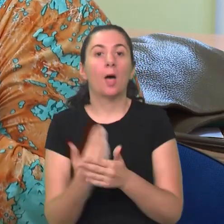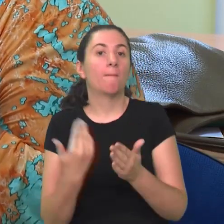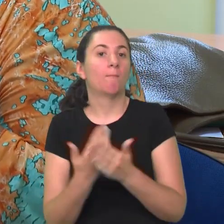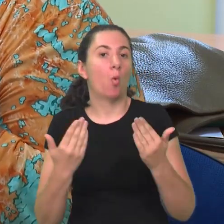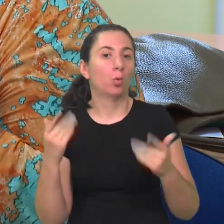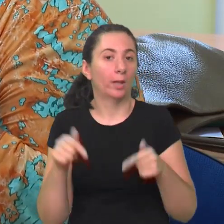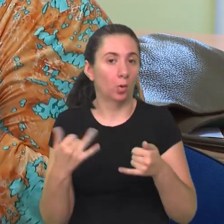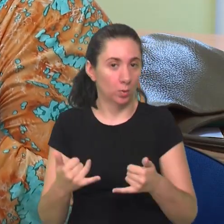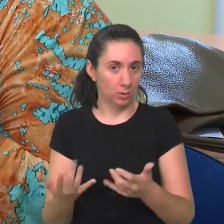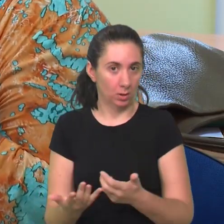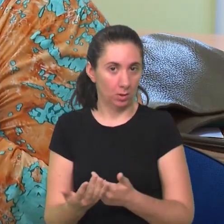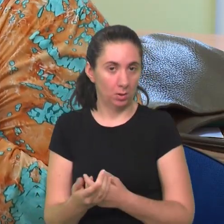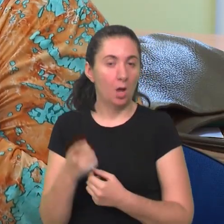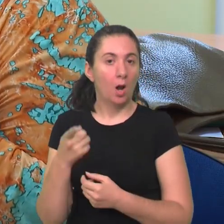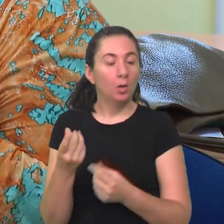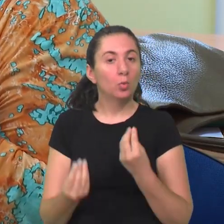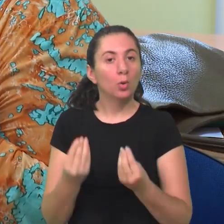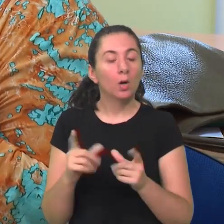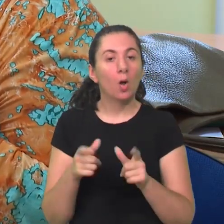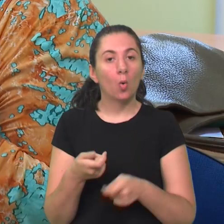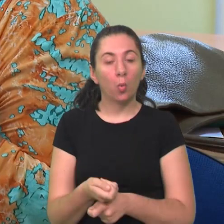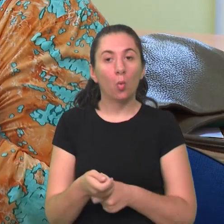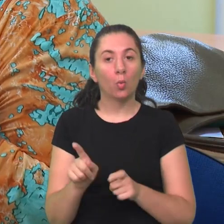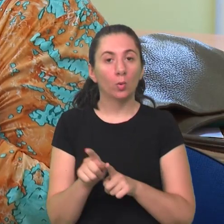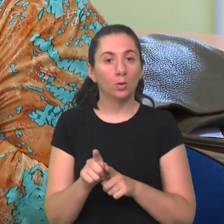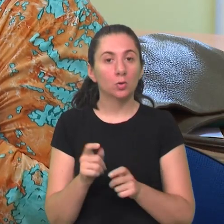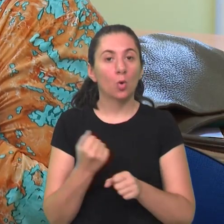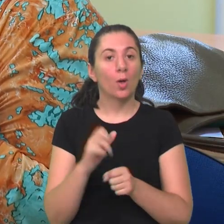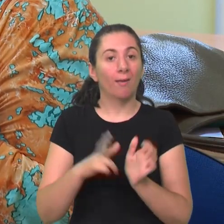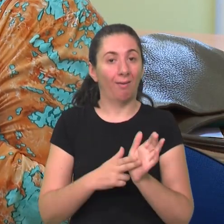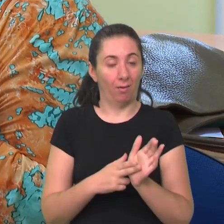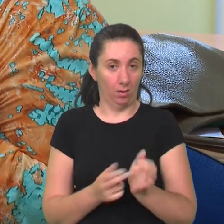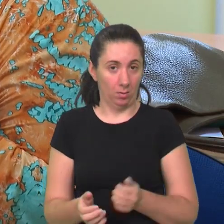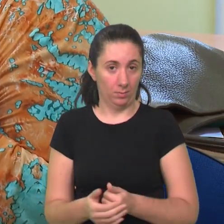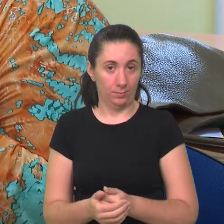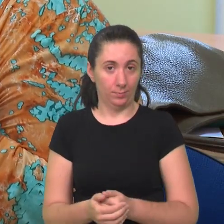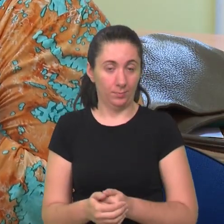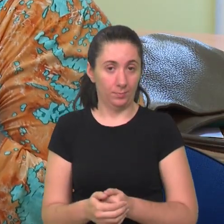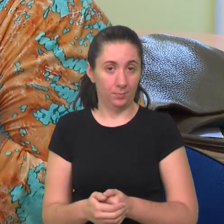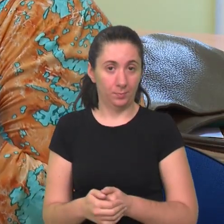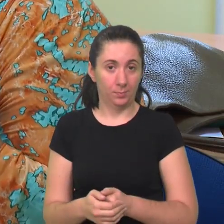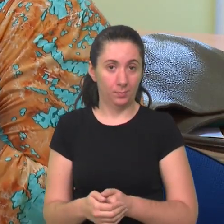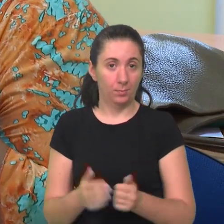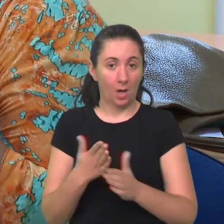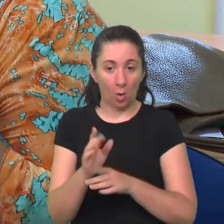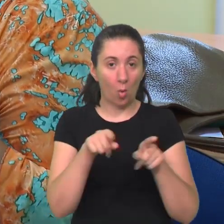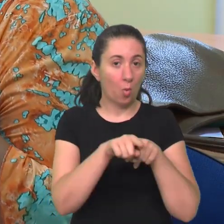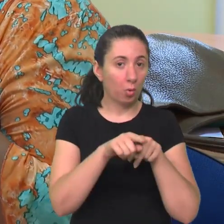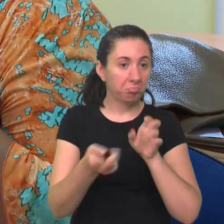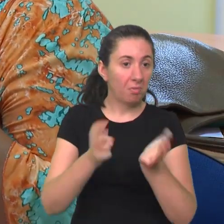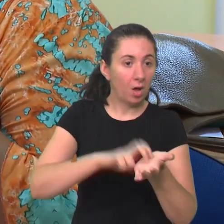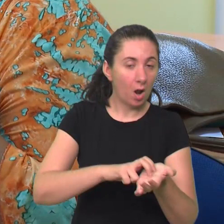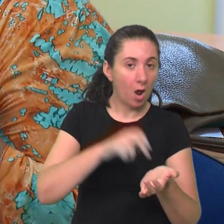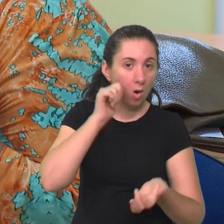trendovima, ali to je, tu igra ulogu i genetika. Znači, ako su nam roditelji